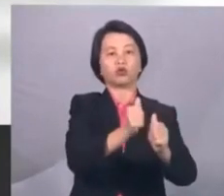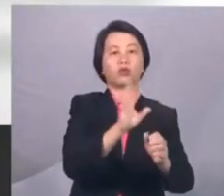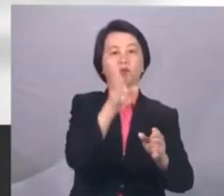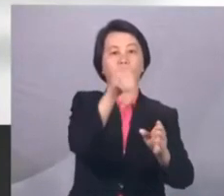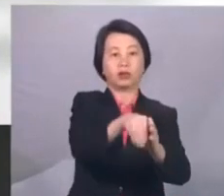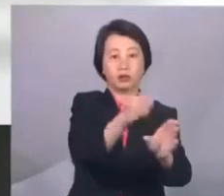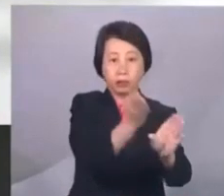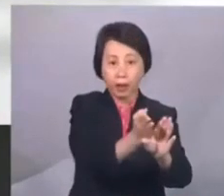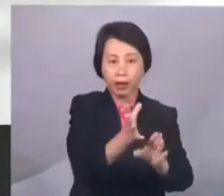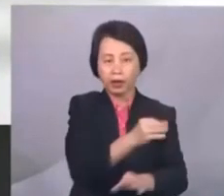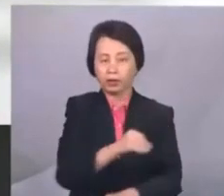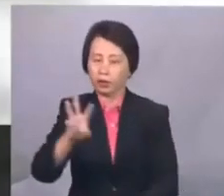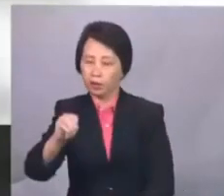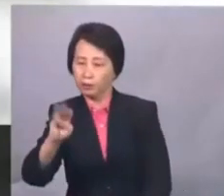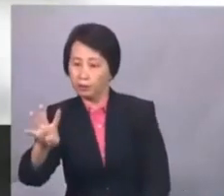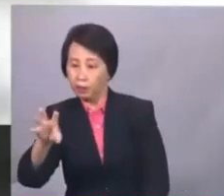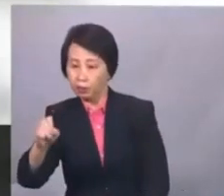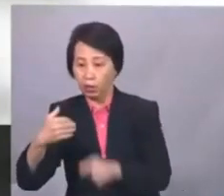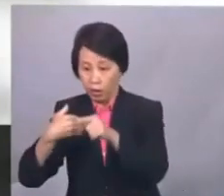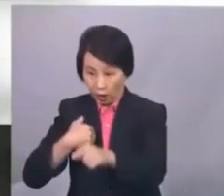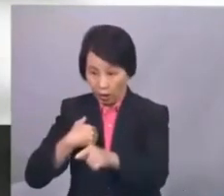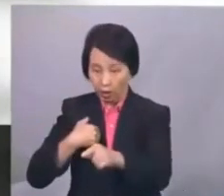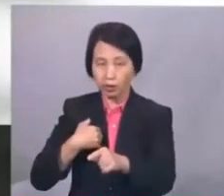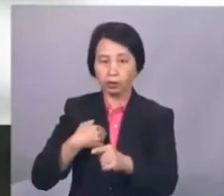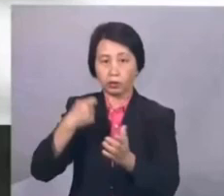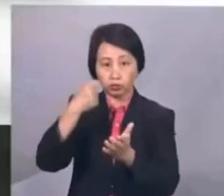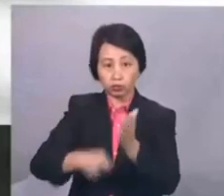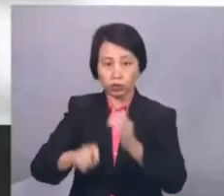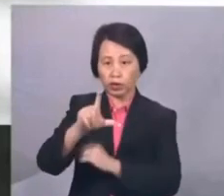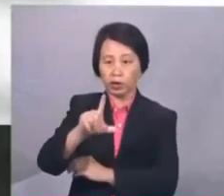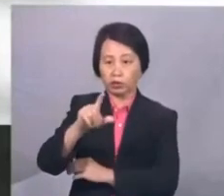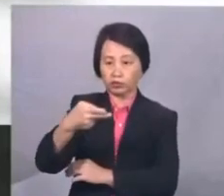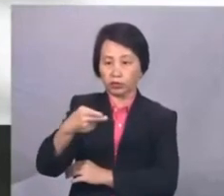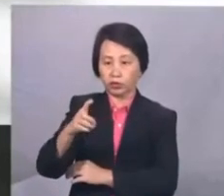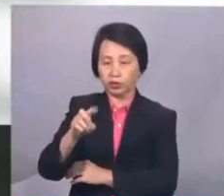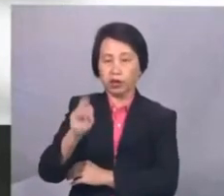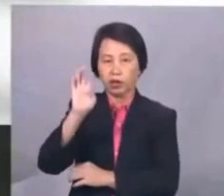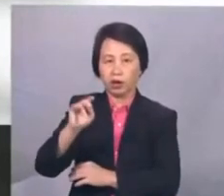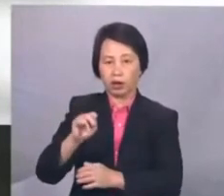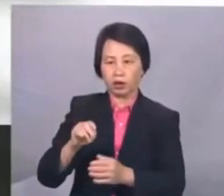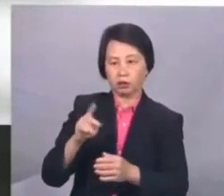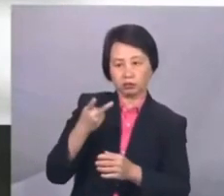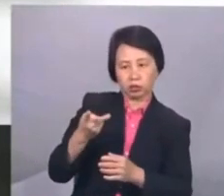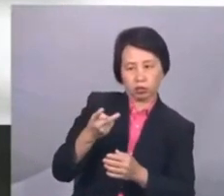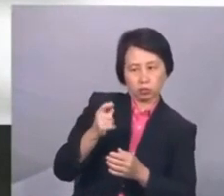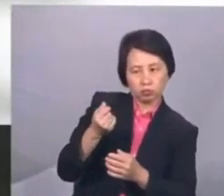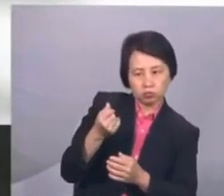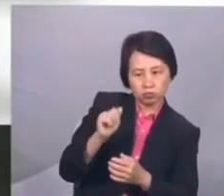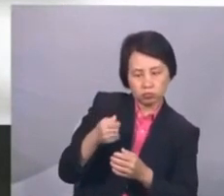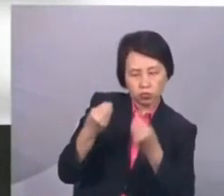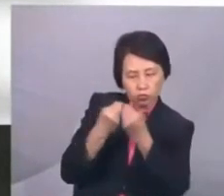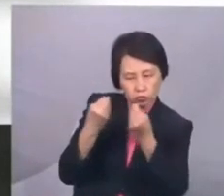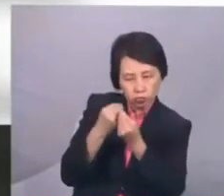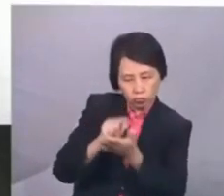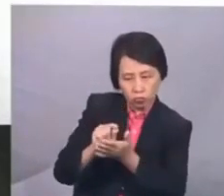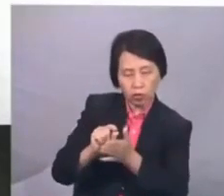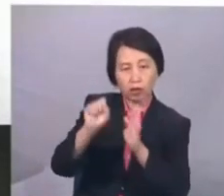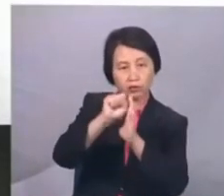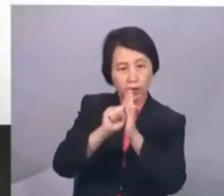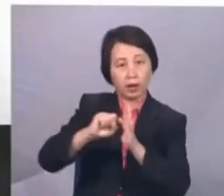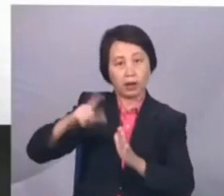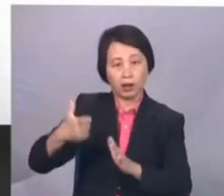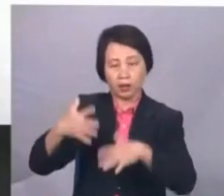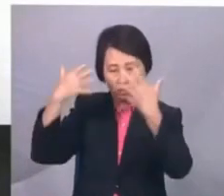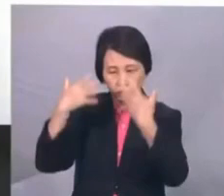merekalah golongan m40 yang mempunyai data Cukai pendapatan akan dinilai berdasarkan jumlah pendapatan dan kriteria